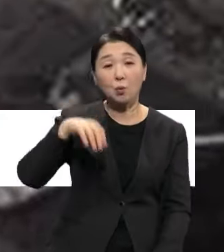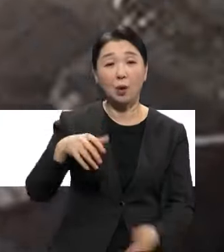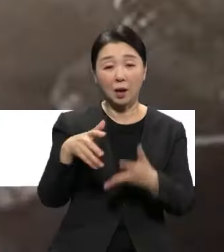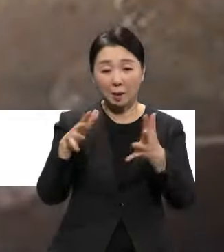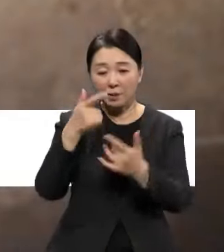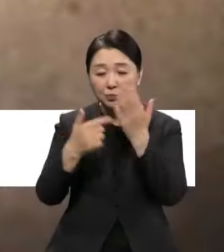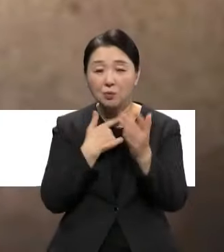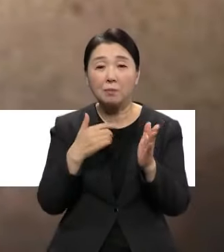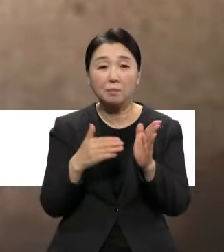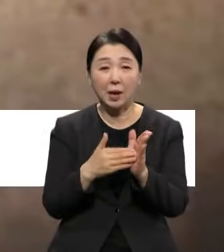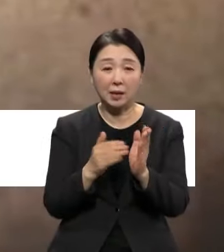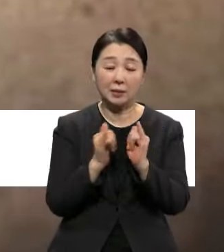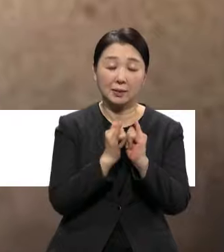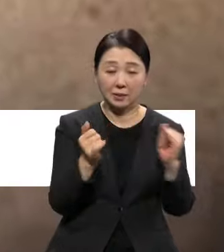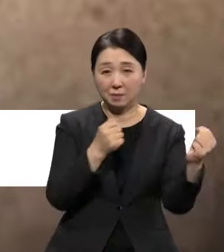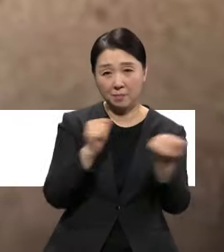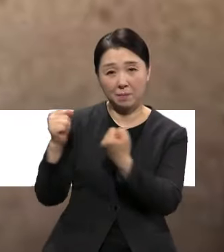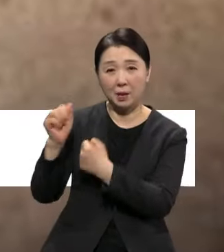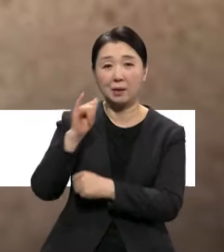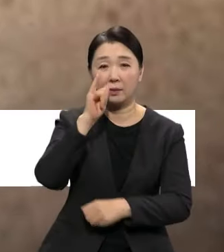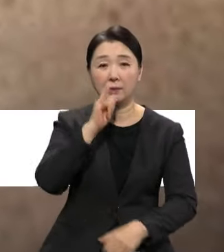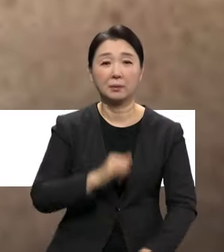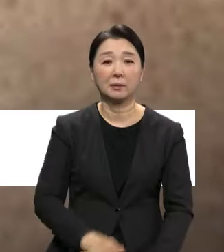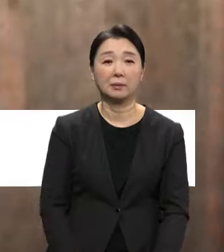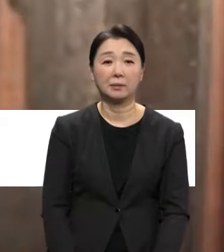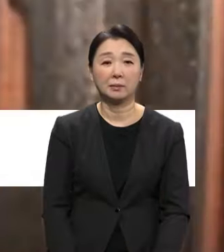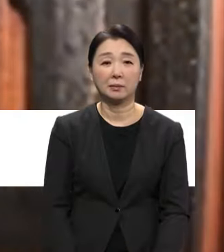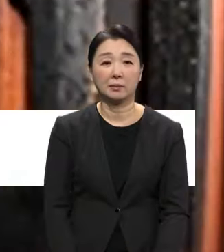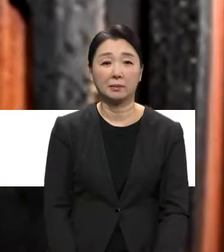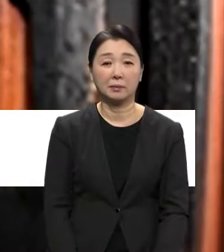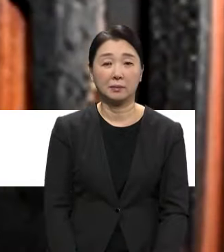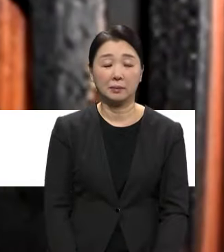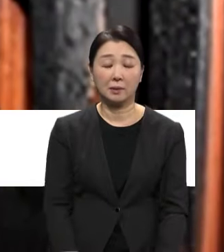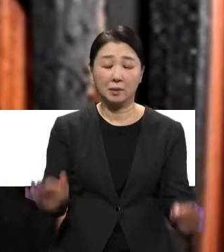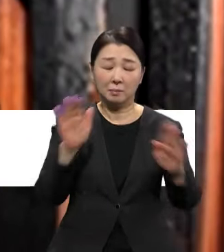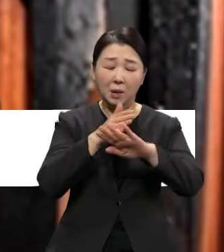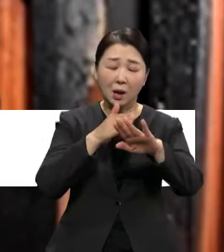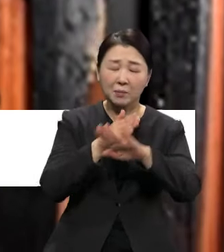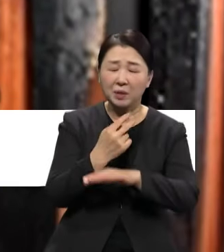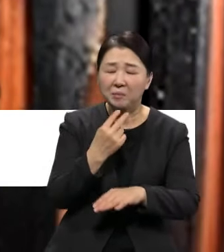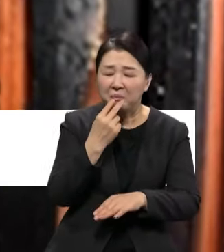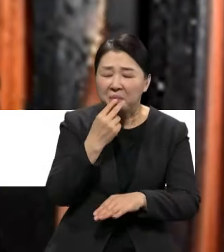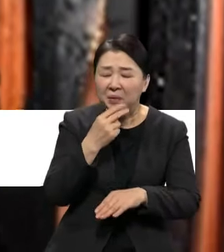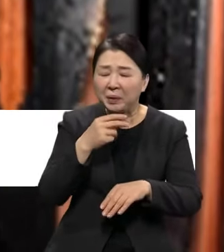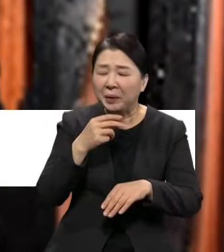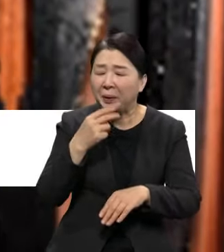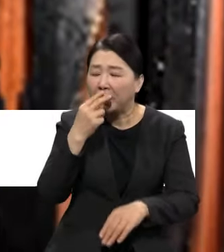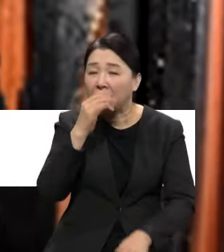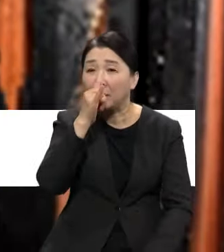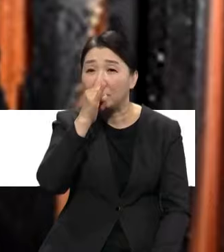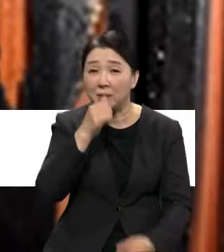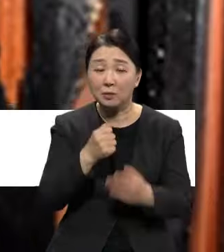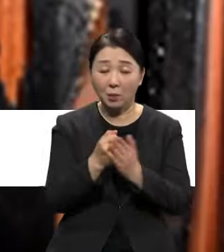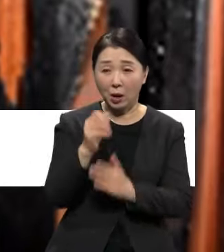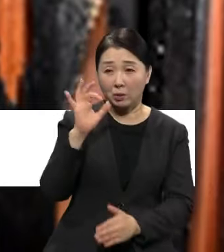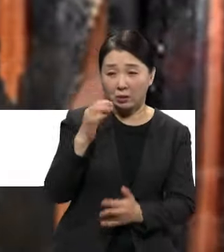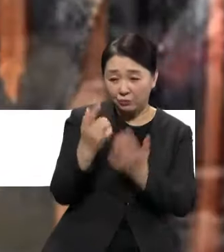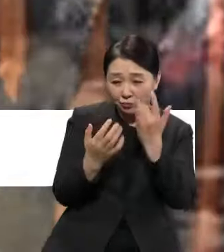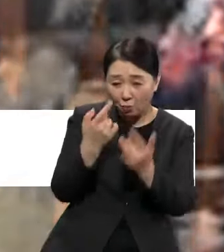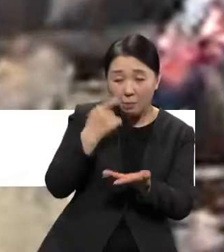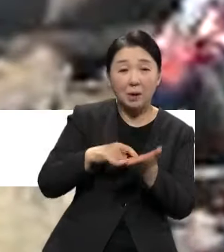부리나 주민들이 대피하는 소동이 벌어졌습니다 밤늦게 타는 냄새를 맡은 주민이 화장실에서 불꽃과 연기를